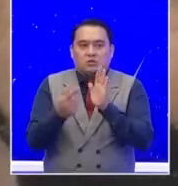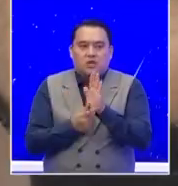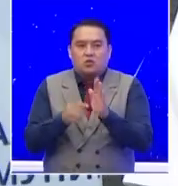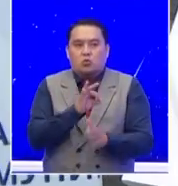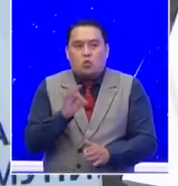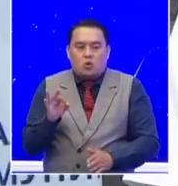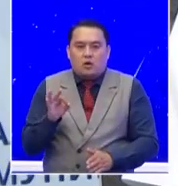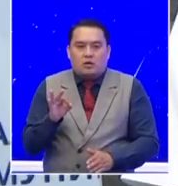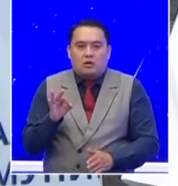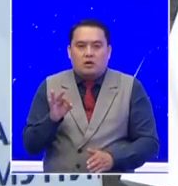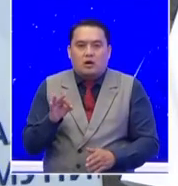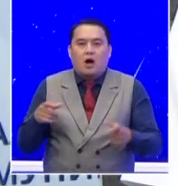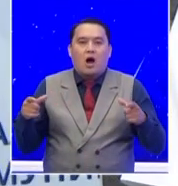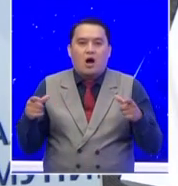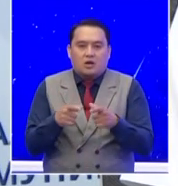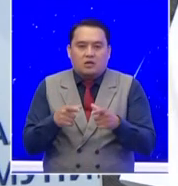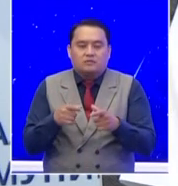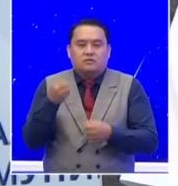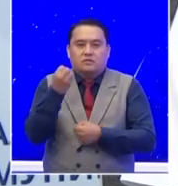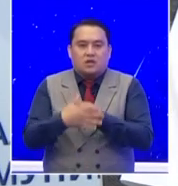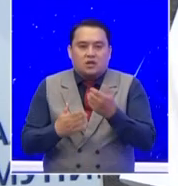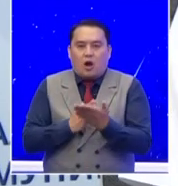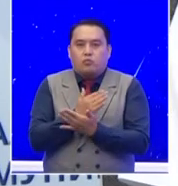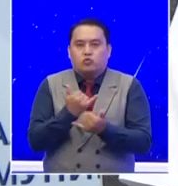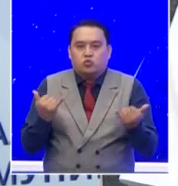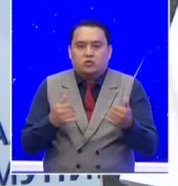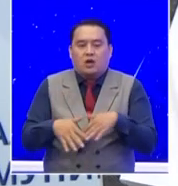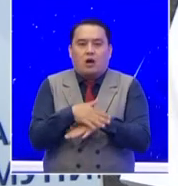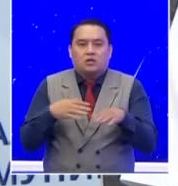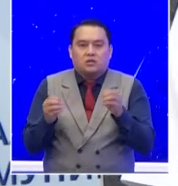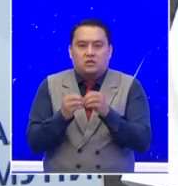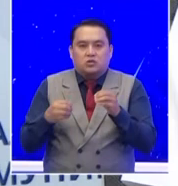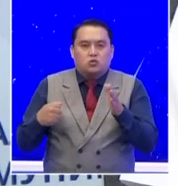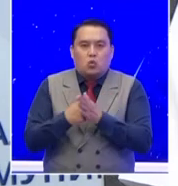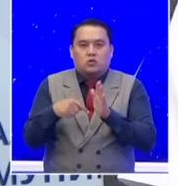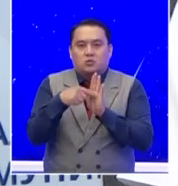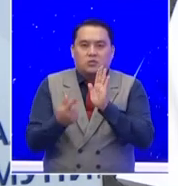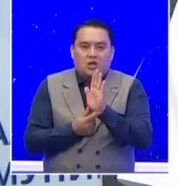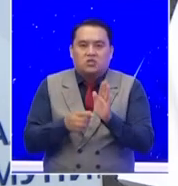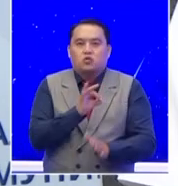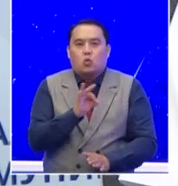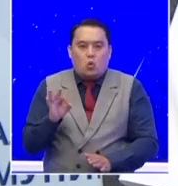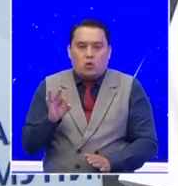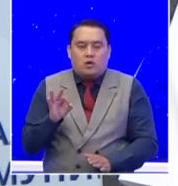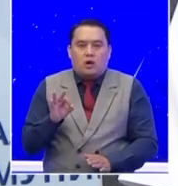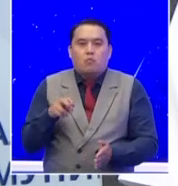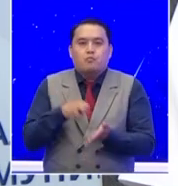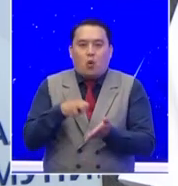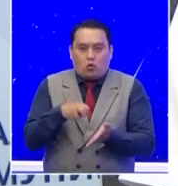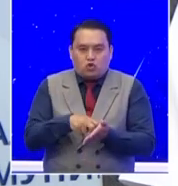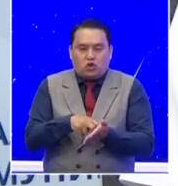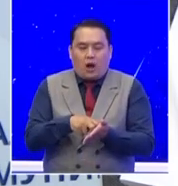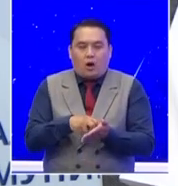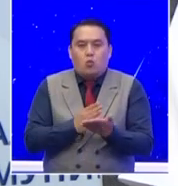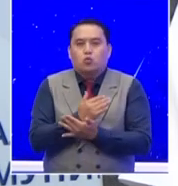ограничение произошло в центр обслужен населения то есть 10 до 17 как почта который оказывает